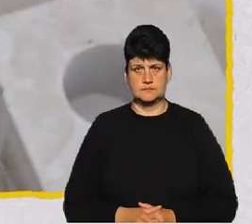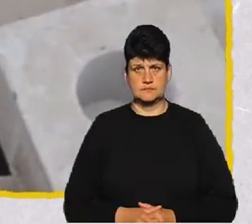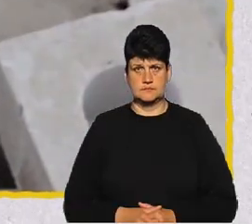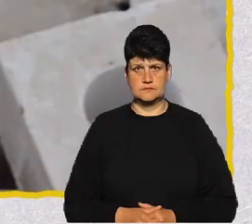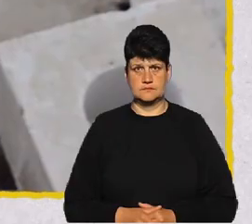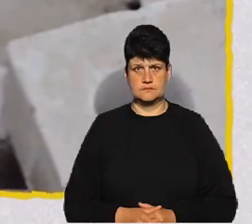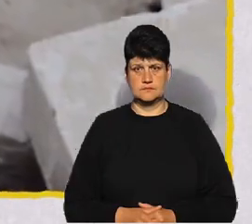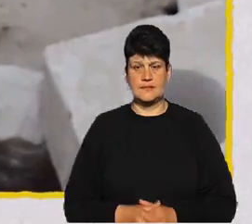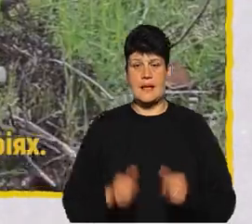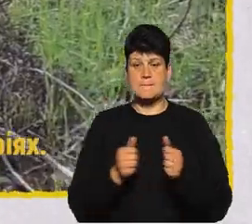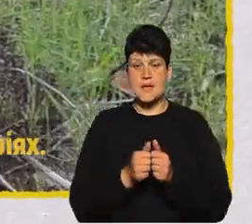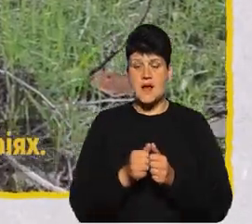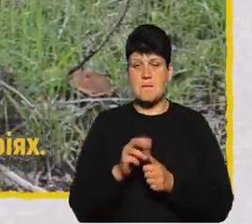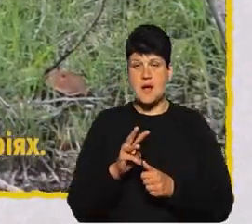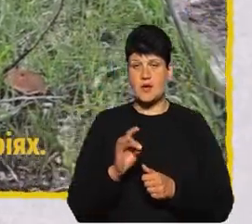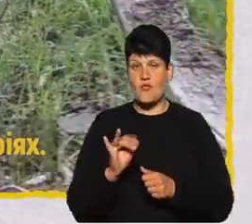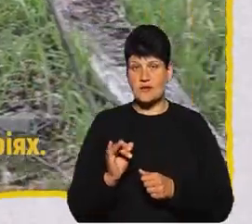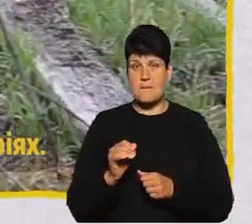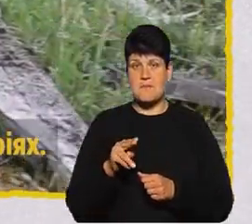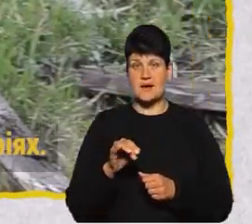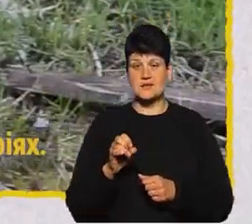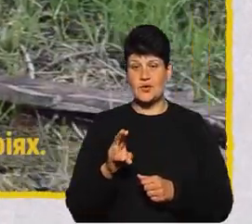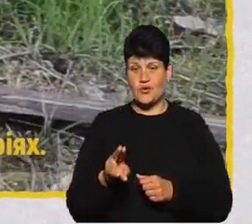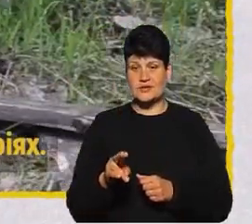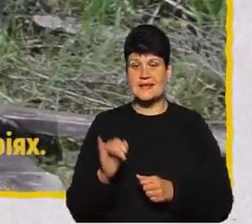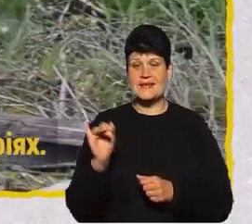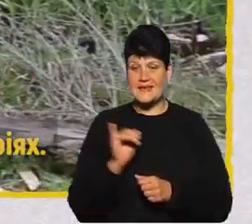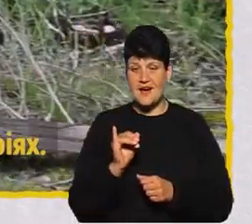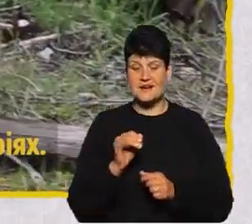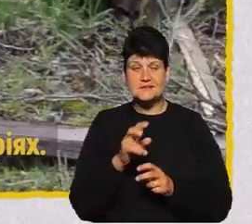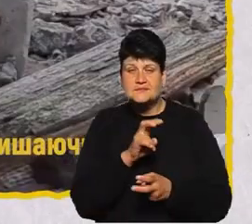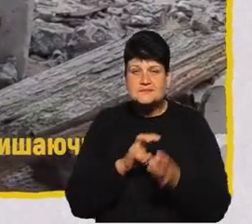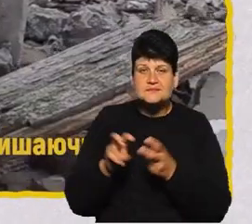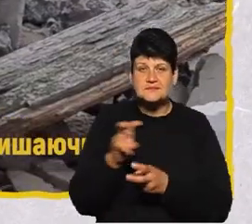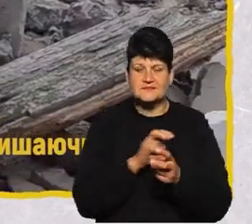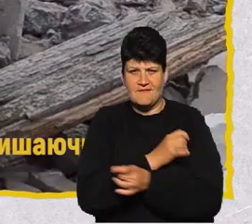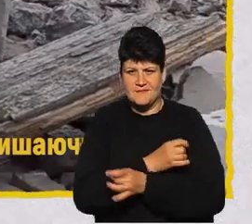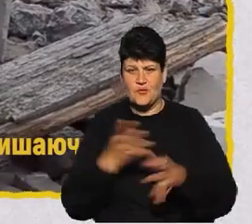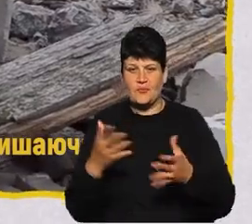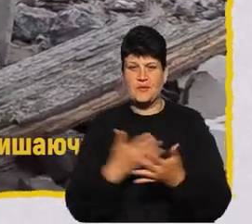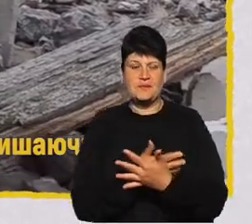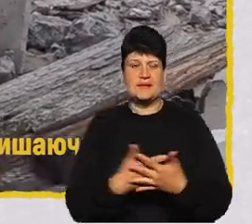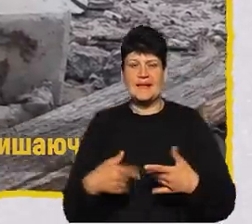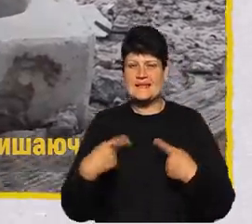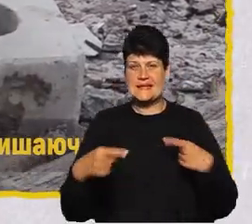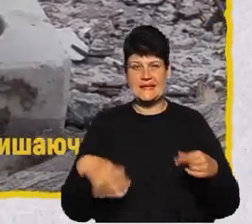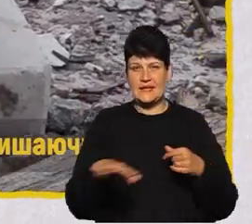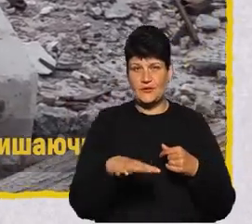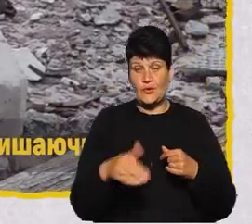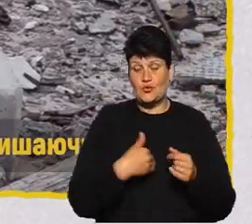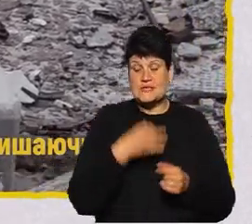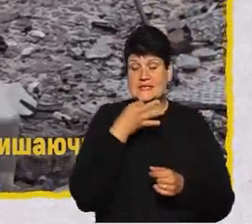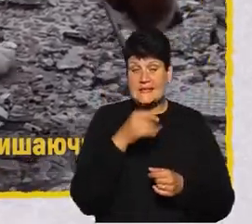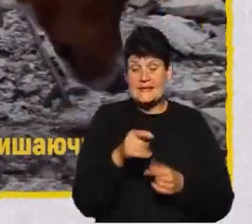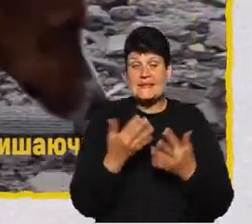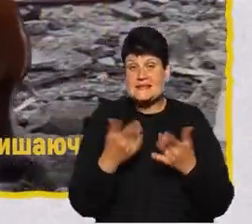Біля мікрофона «Патрон». Щодня я винюхую вибухові предмети на різних територіях. І хочу розказати вам, наскільки підступно діяв наш